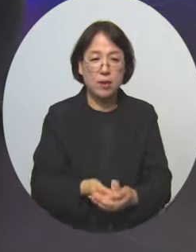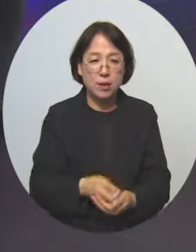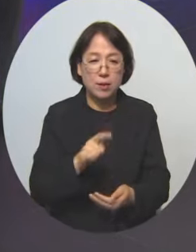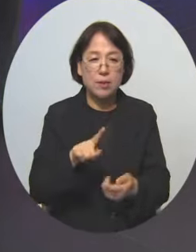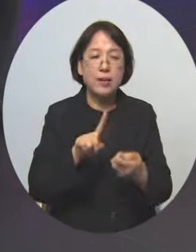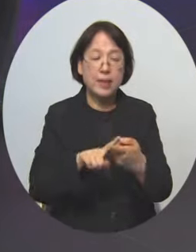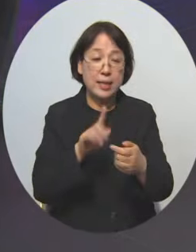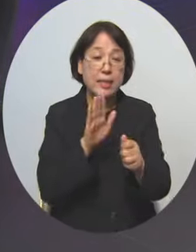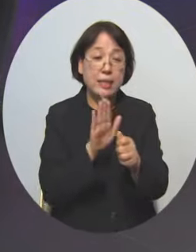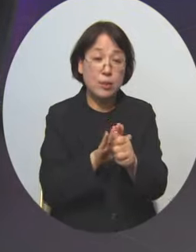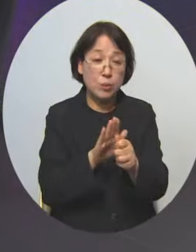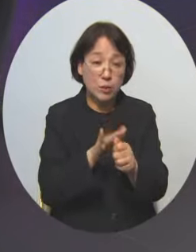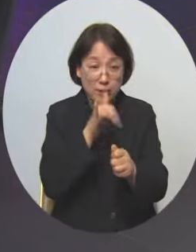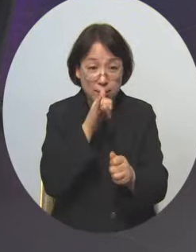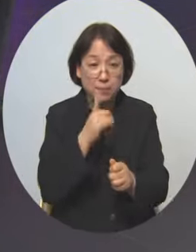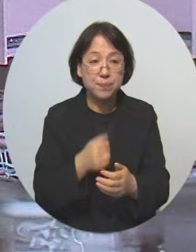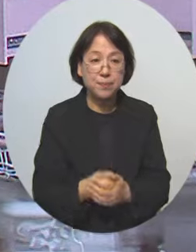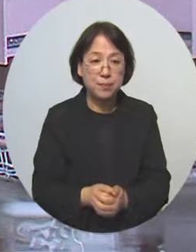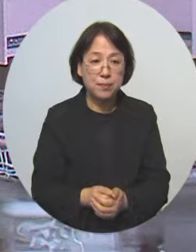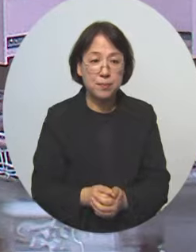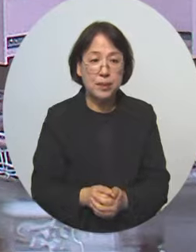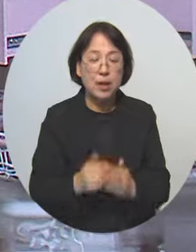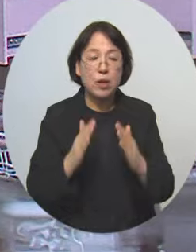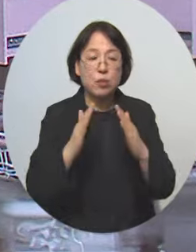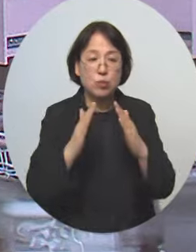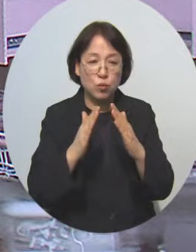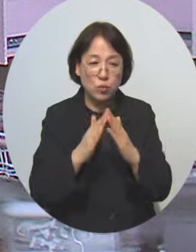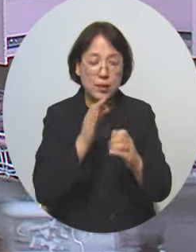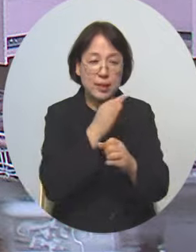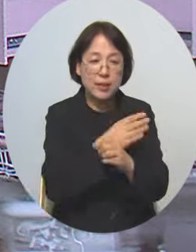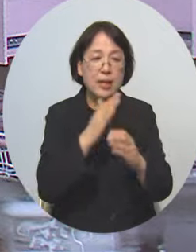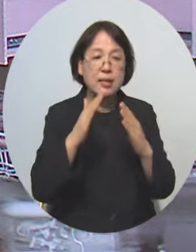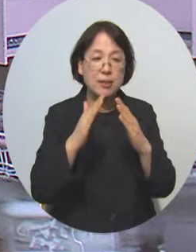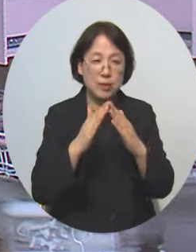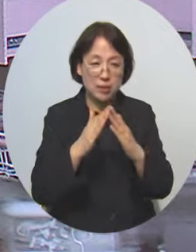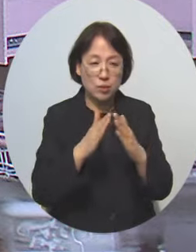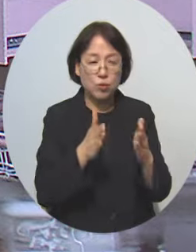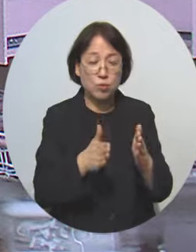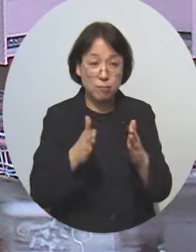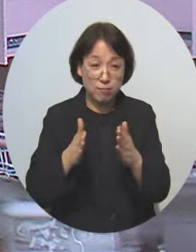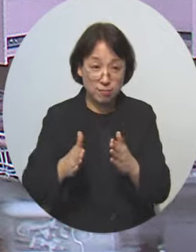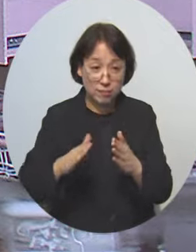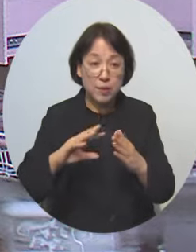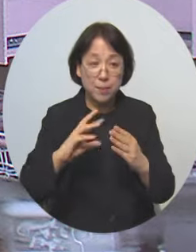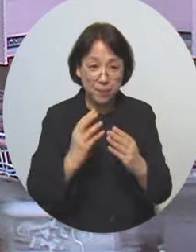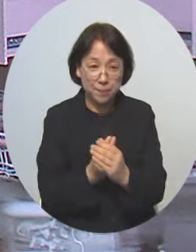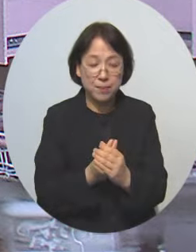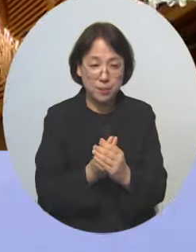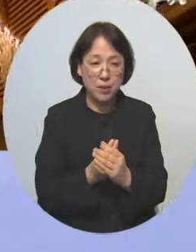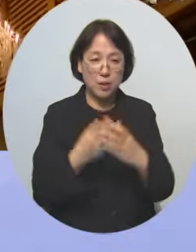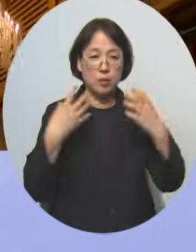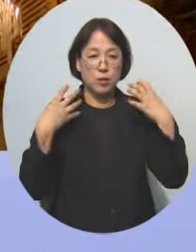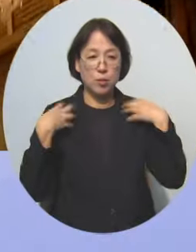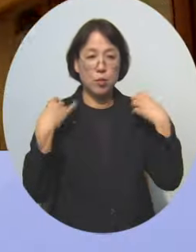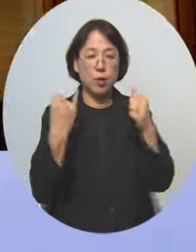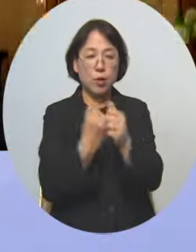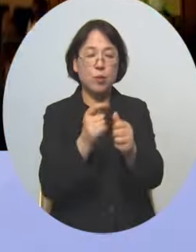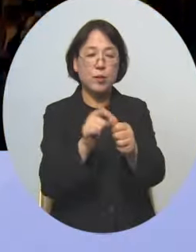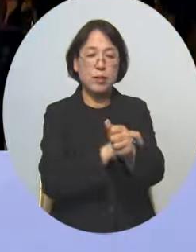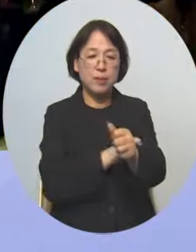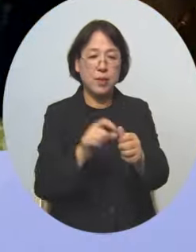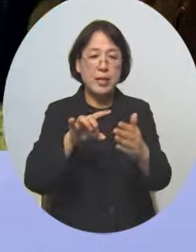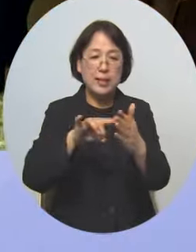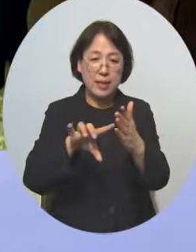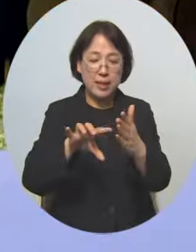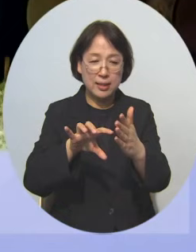대한 지원책도 있을까요? 네, 그렇습니다. 주택 자금 마련책 역시 준비가 됐습니다. 먼저 정부는 결혼 특별 세액